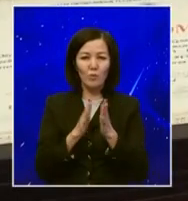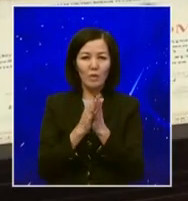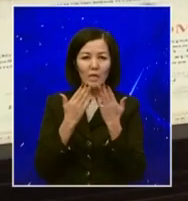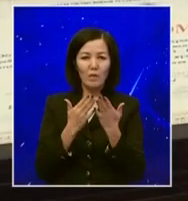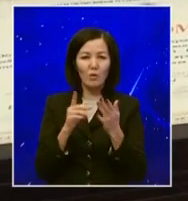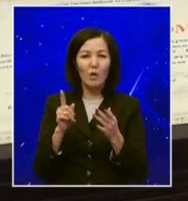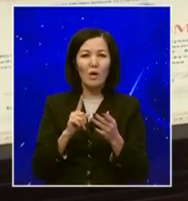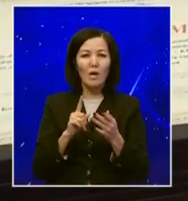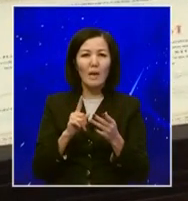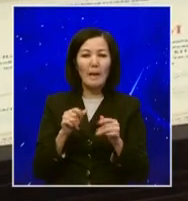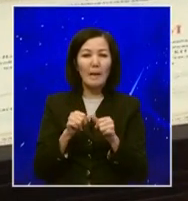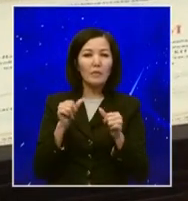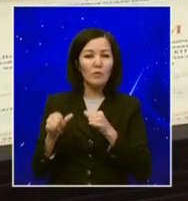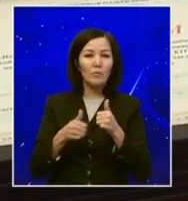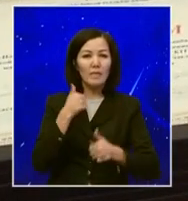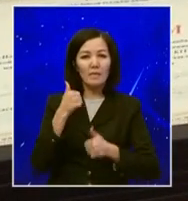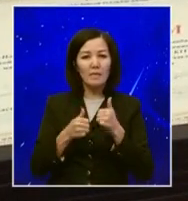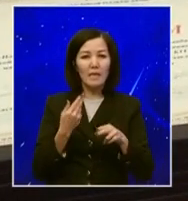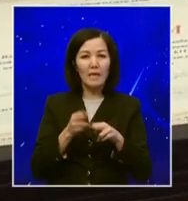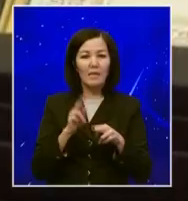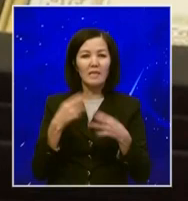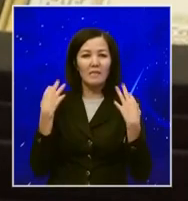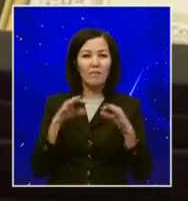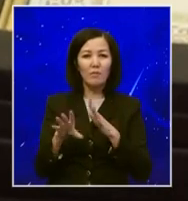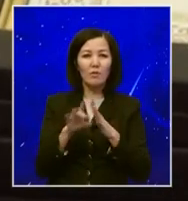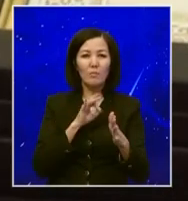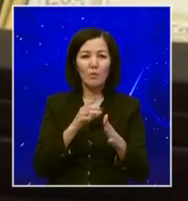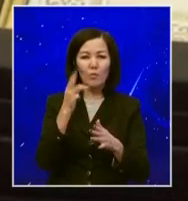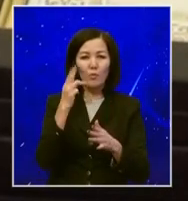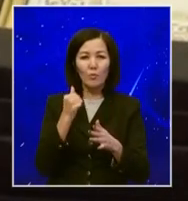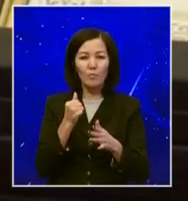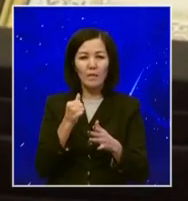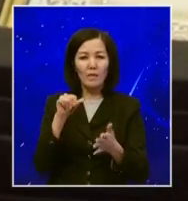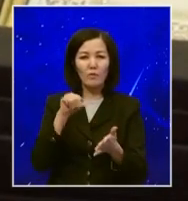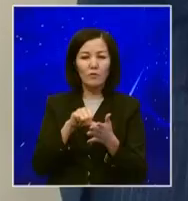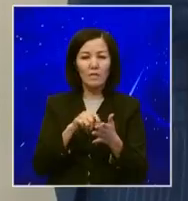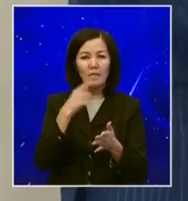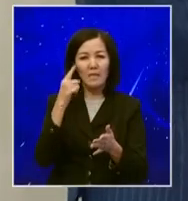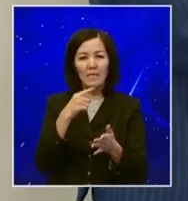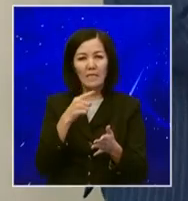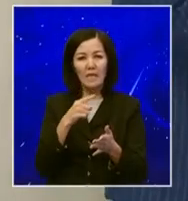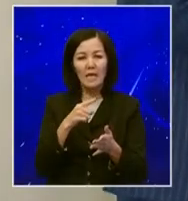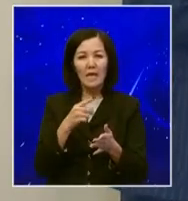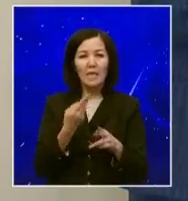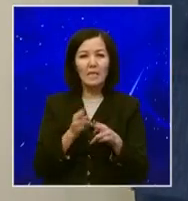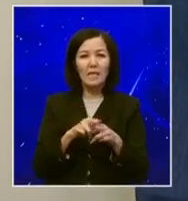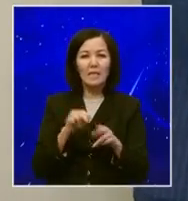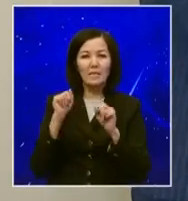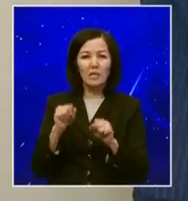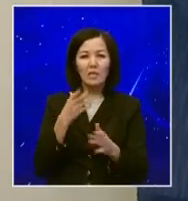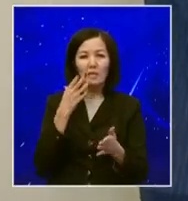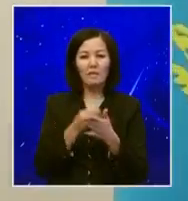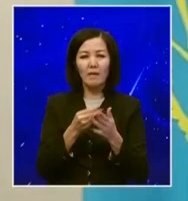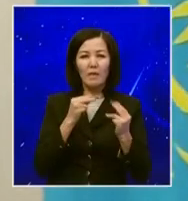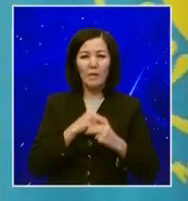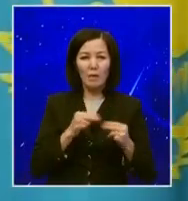Стоит отметить и особенность состязания. Это свобода выбора удобного для участников языка для защиты своих работ.